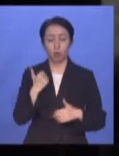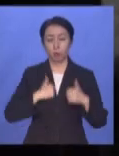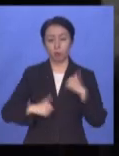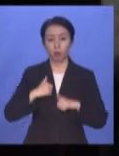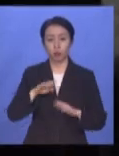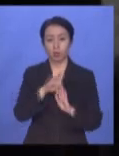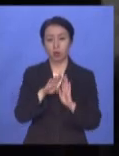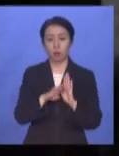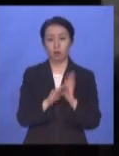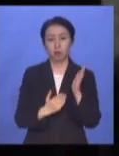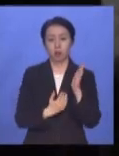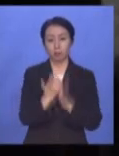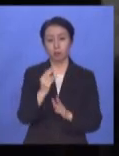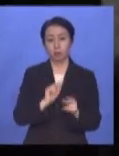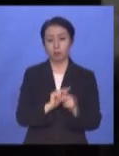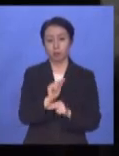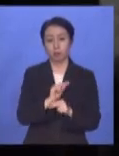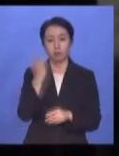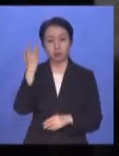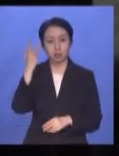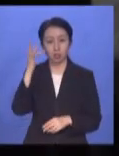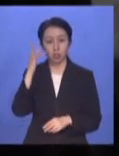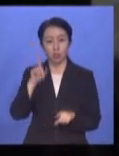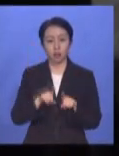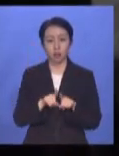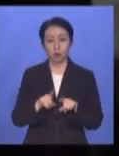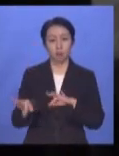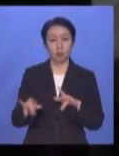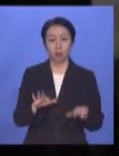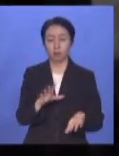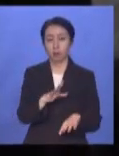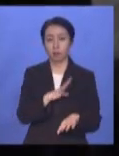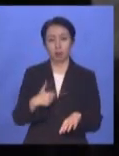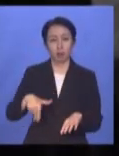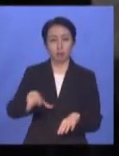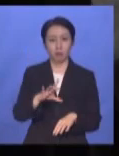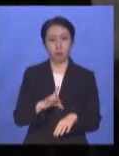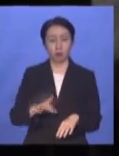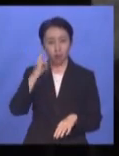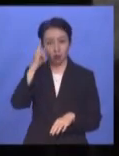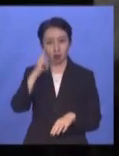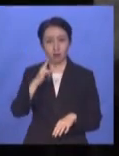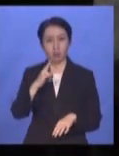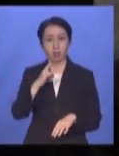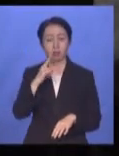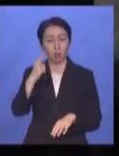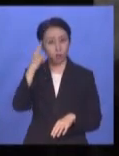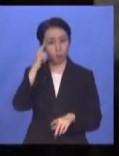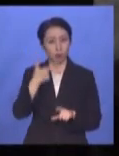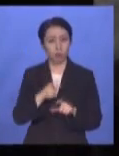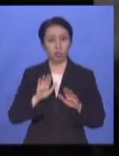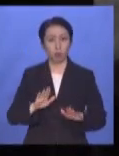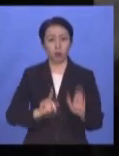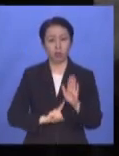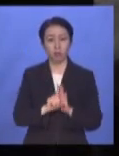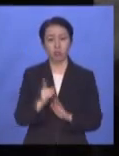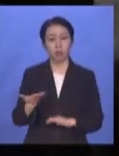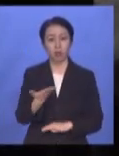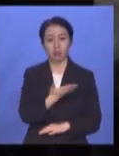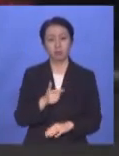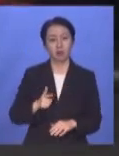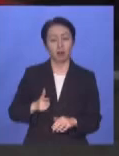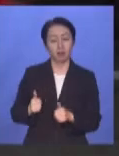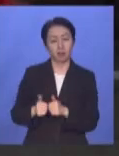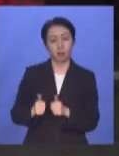с программами по повышению квалификации в США. Такое мероприятие уже прошло во всех регионах Казахстана. Думаю, это только начало нашего